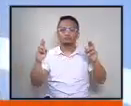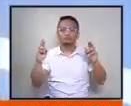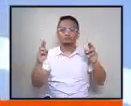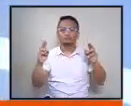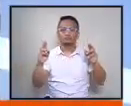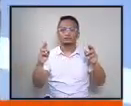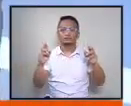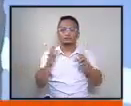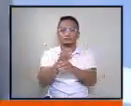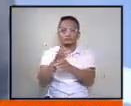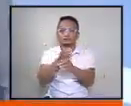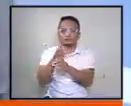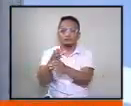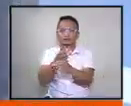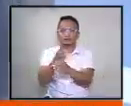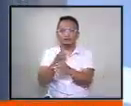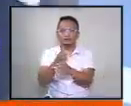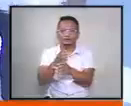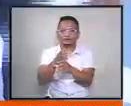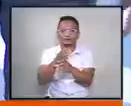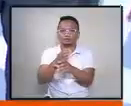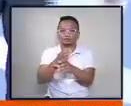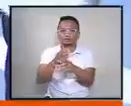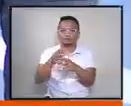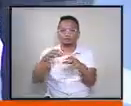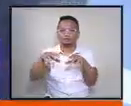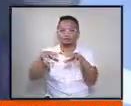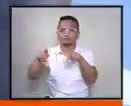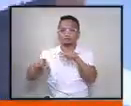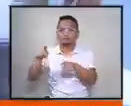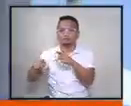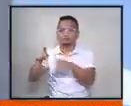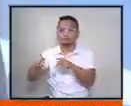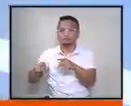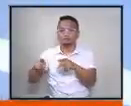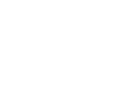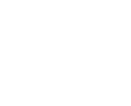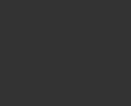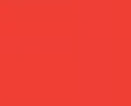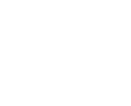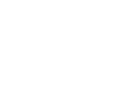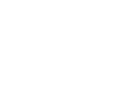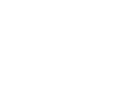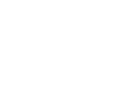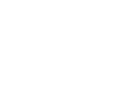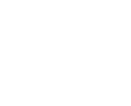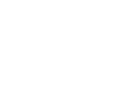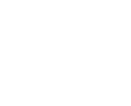mga apektadong residente sa posibilidad ng flash floods at landslides.